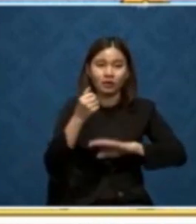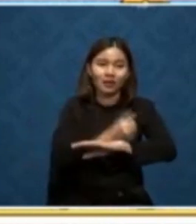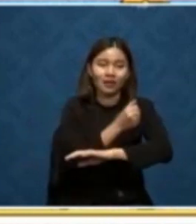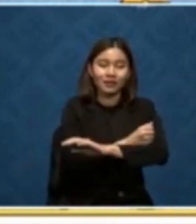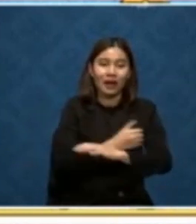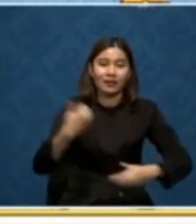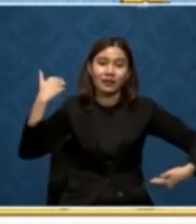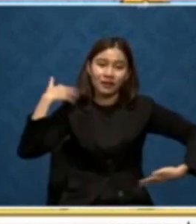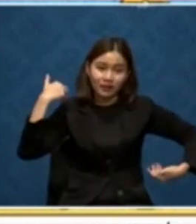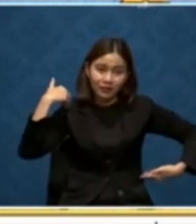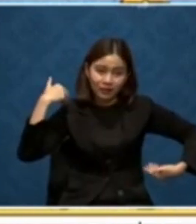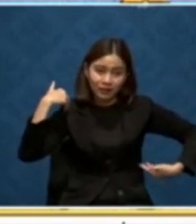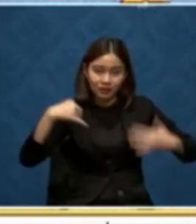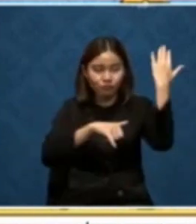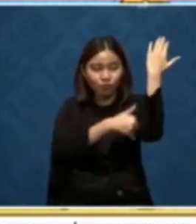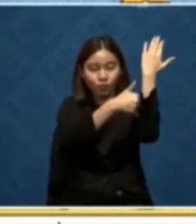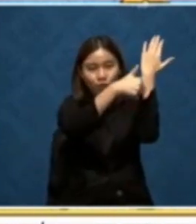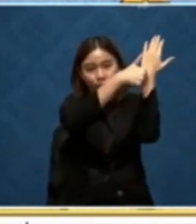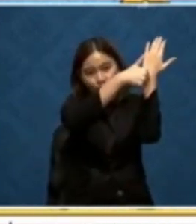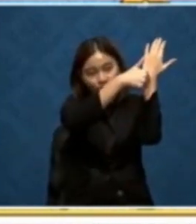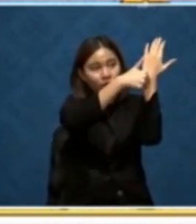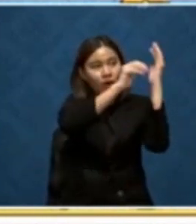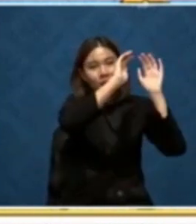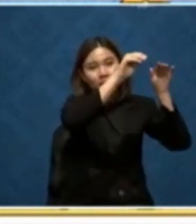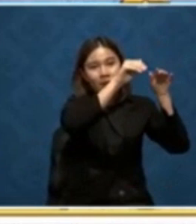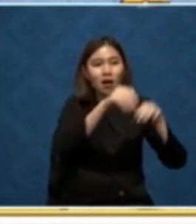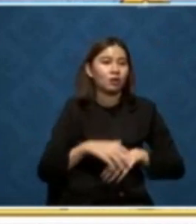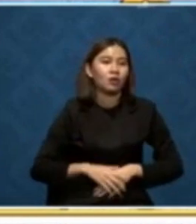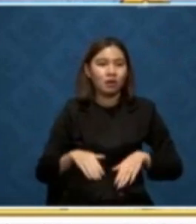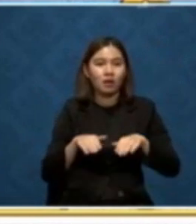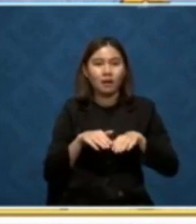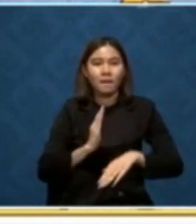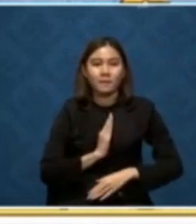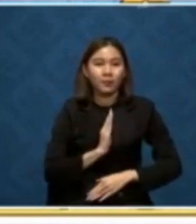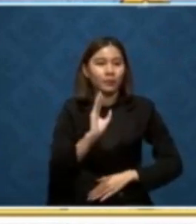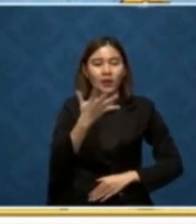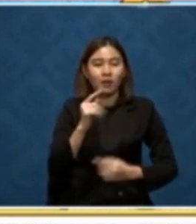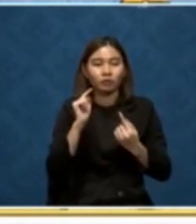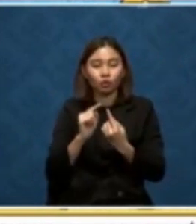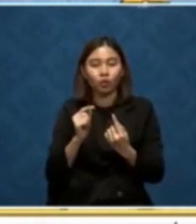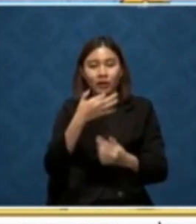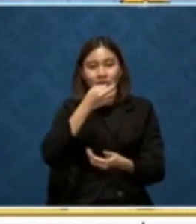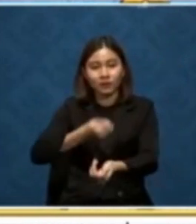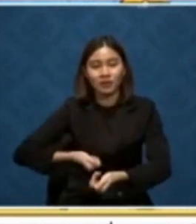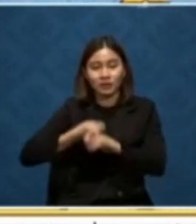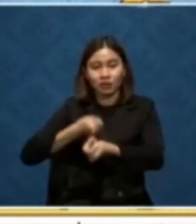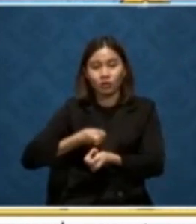านลิงในการเก็บมะพร้าวซึ่งไม่เป็นธรรมกับเกษตรกรผู้ปลูกมะพร้าวเนื่องจ